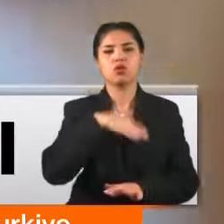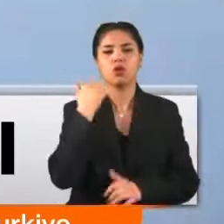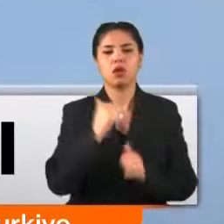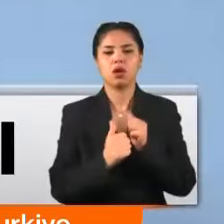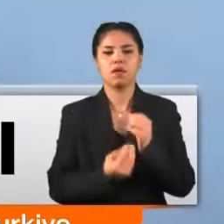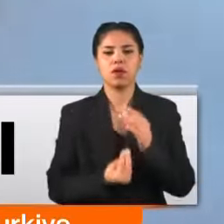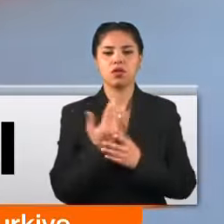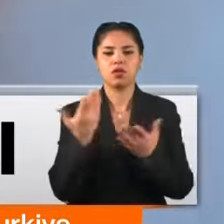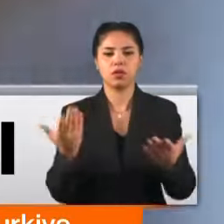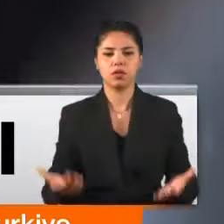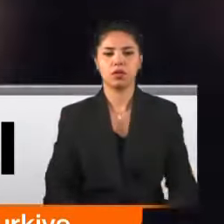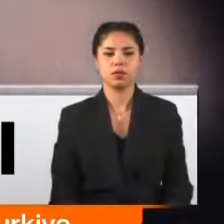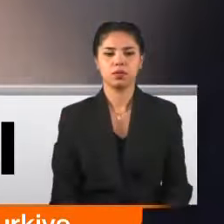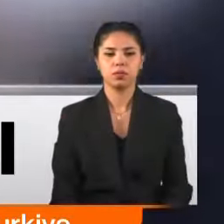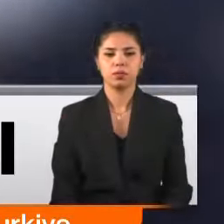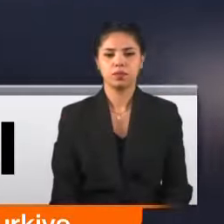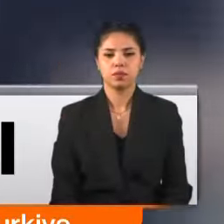ondan sonra oldu.